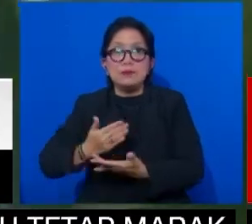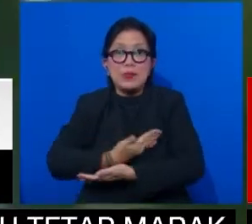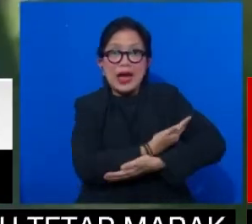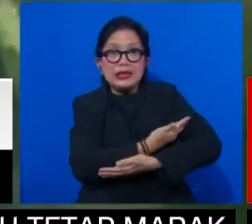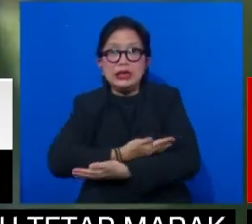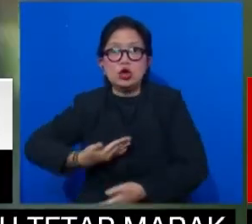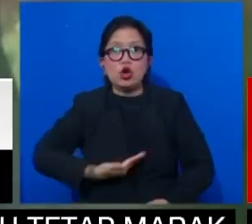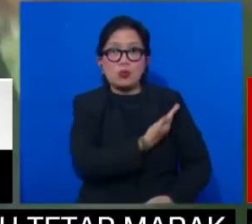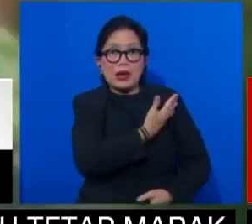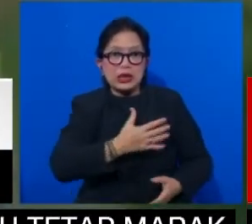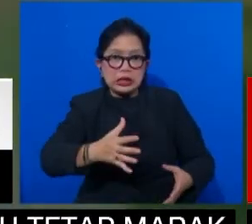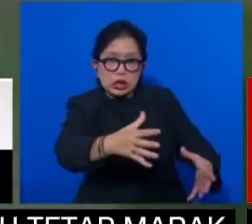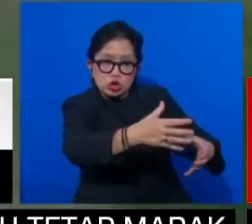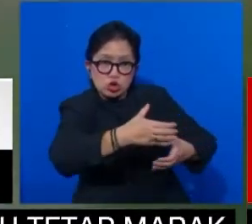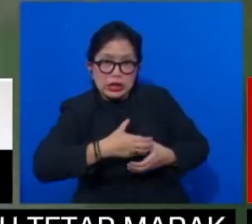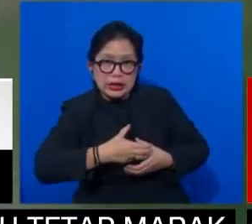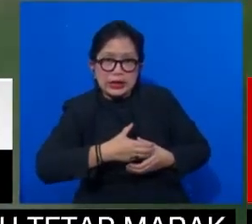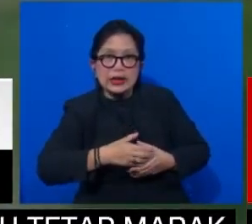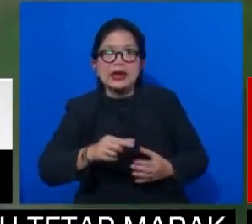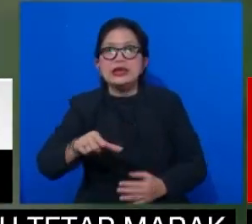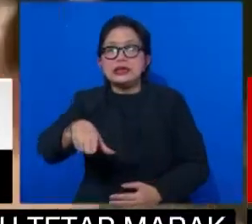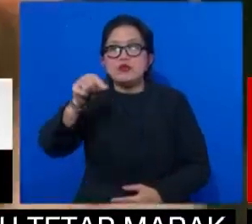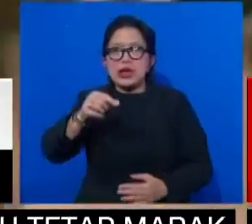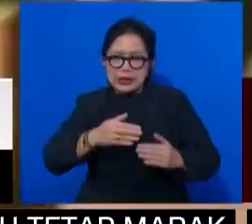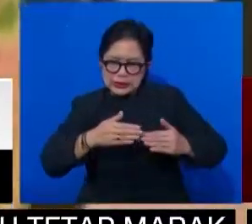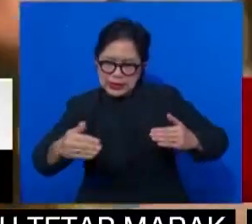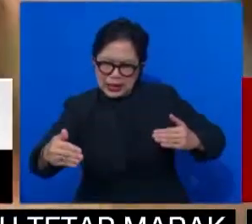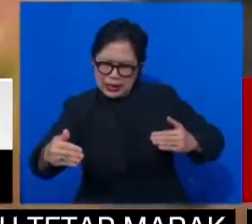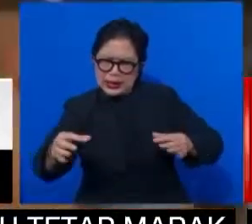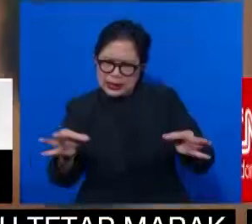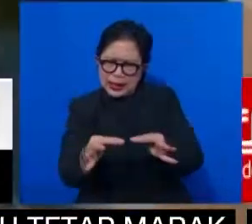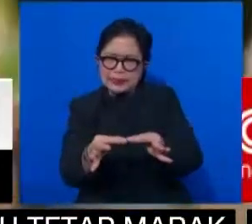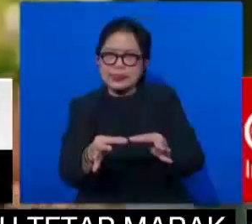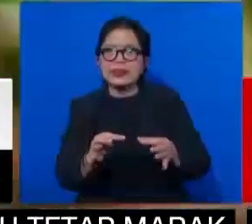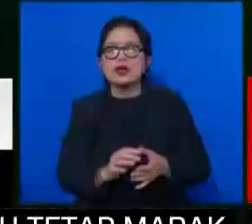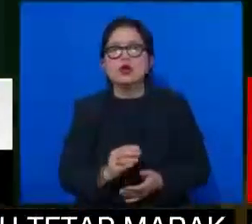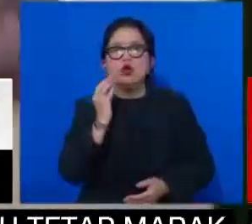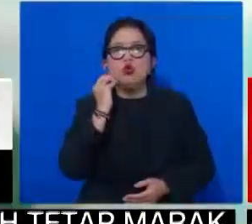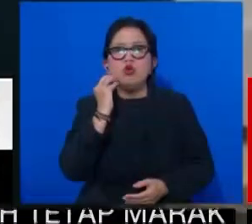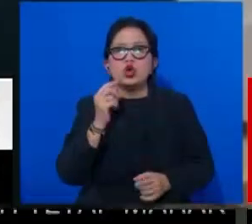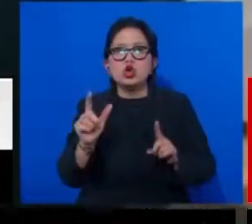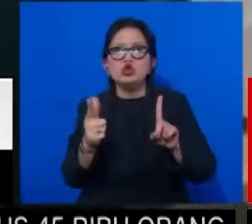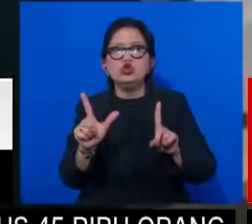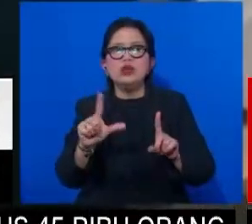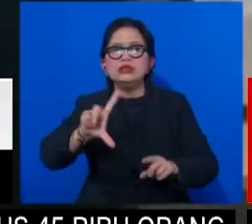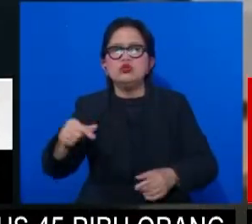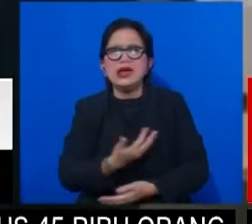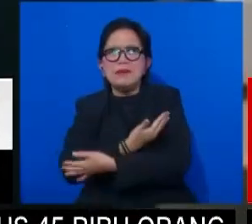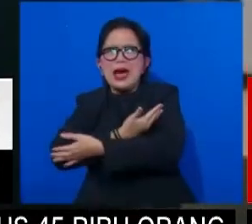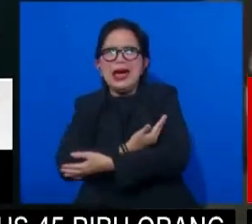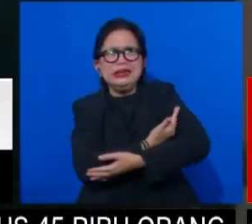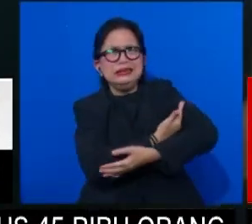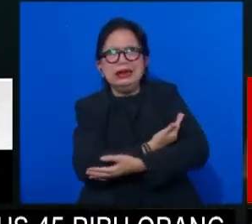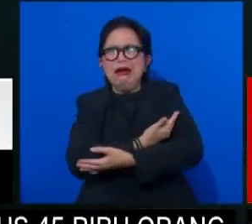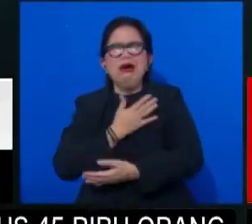kedua tersangka ditemukan tak jauh dari lokasi penangkapan. Anak korban yang masih berusia 17 bulan itu kemudian dikembalikan